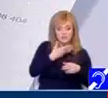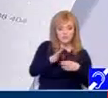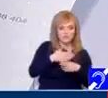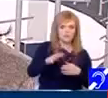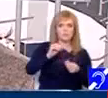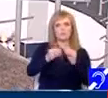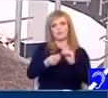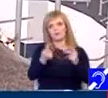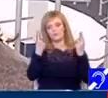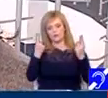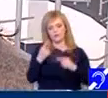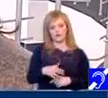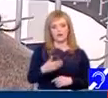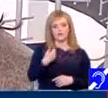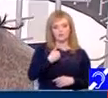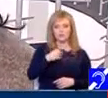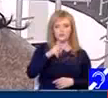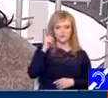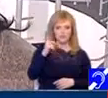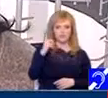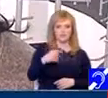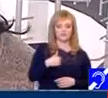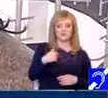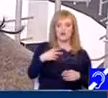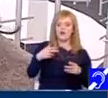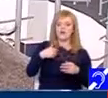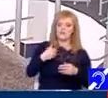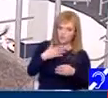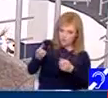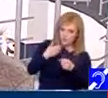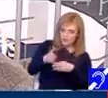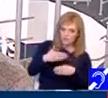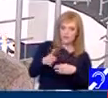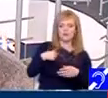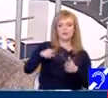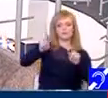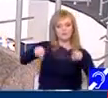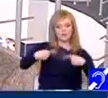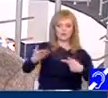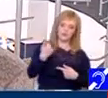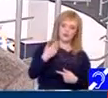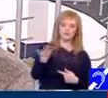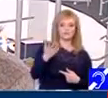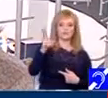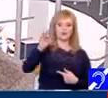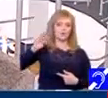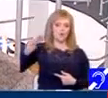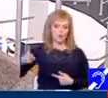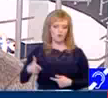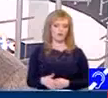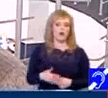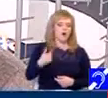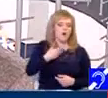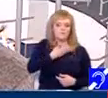mare problemă, după cum am spus, pentru noi tinerii sunt gajurile, pentru că nu dispunem de gaj după sumele date care le